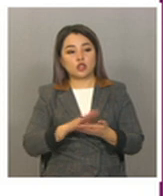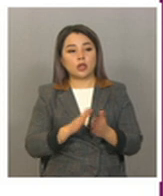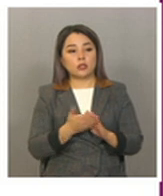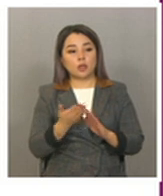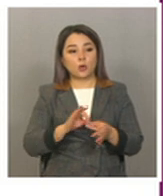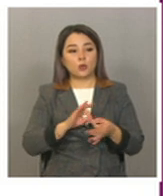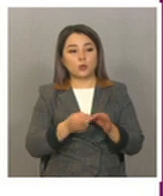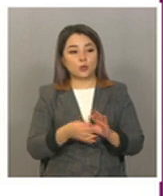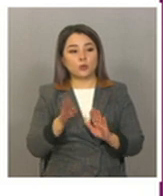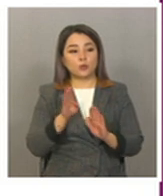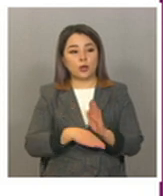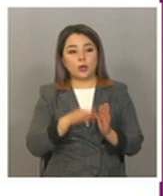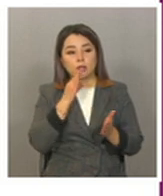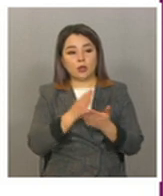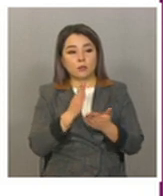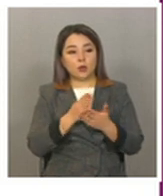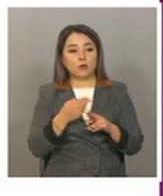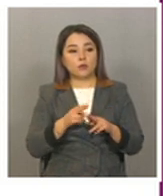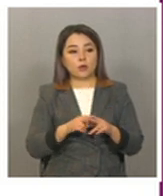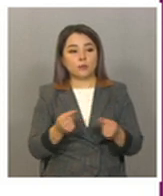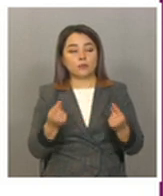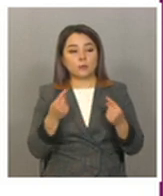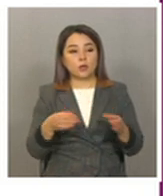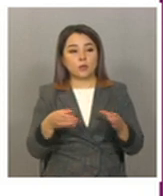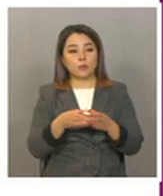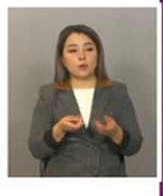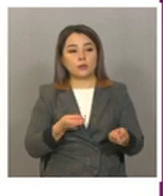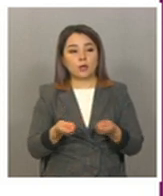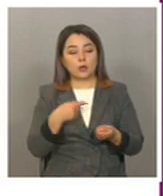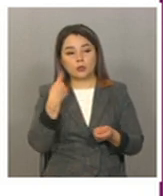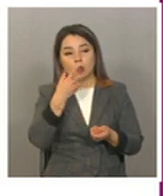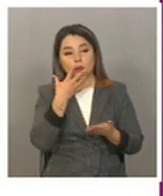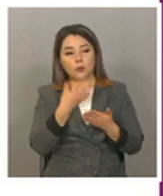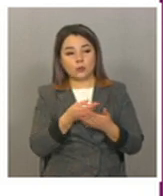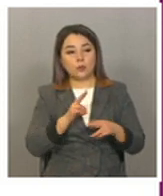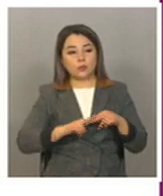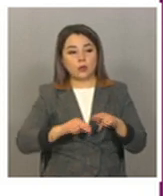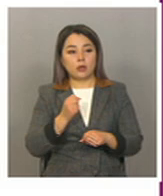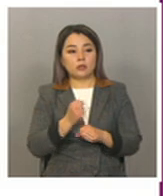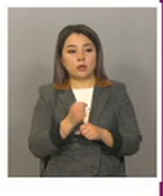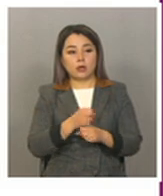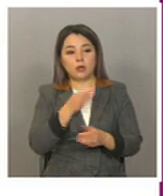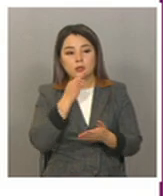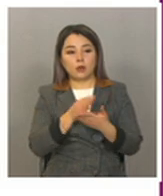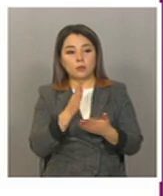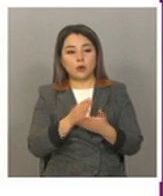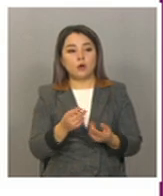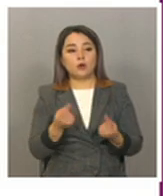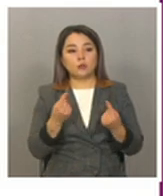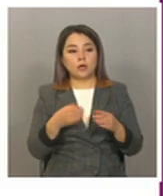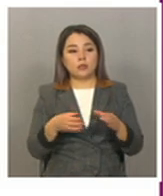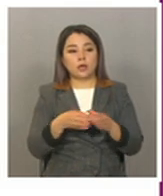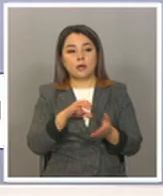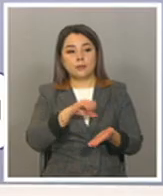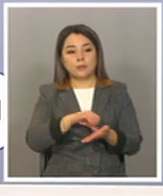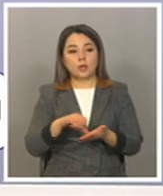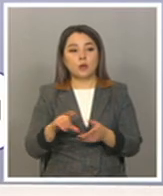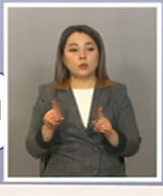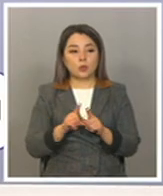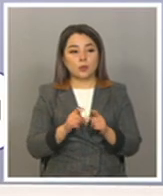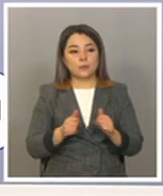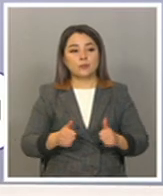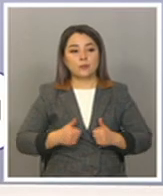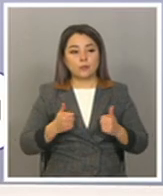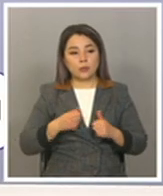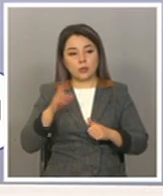күрделілене түсті. Өйткені ұлыс билеушілері өзінің жеке дара билігін құрғысы келді. Ұлыс билеушілері тек билікке ұмтылып қана